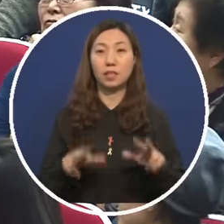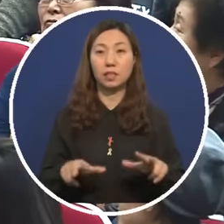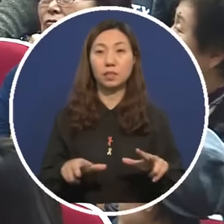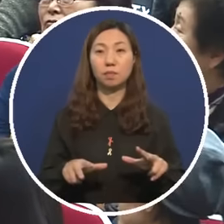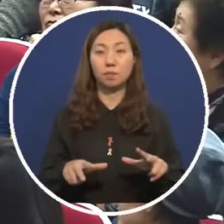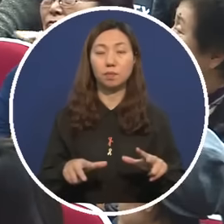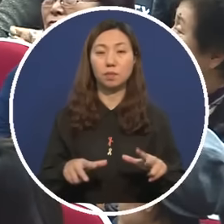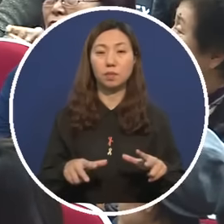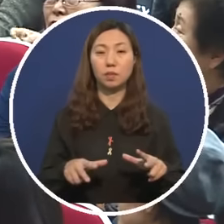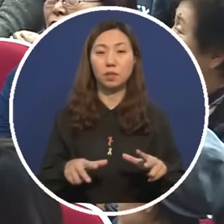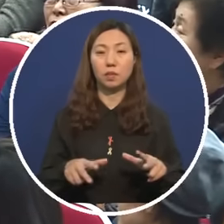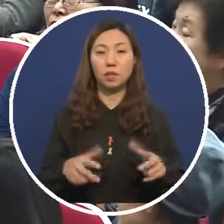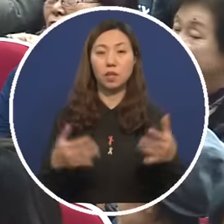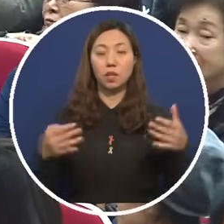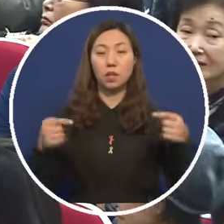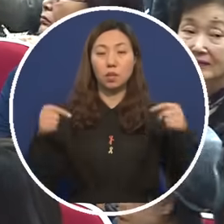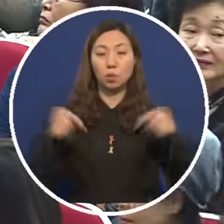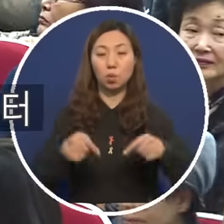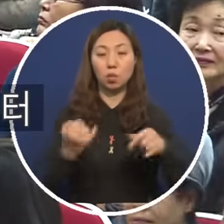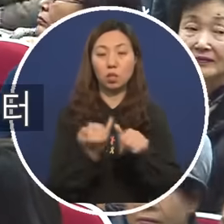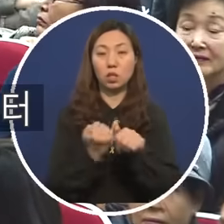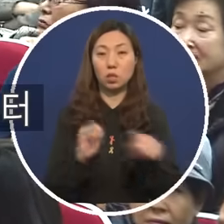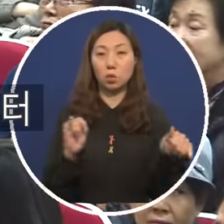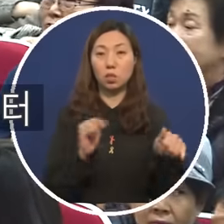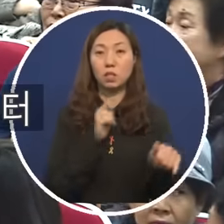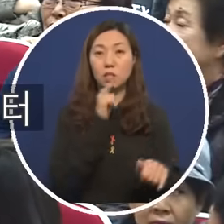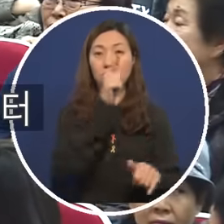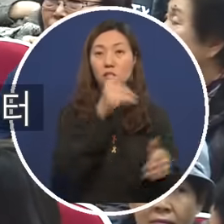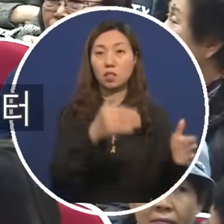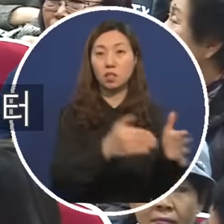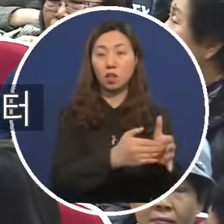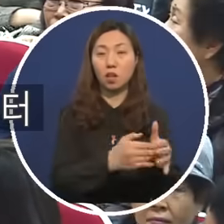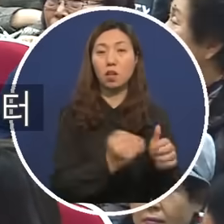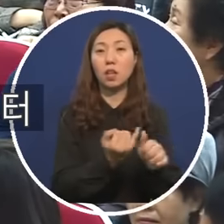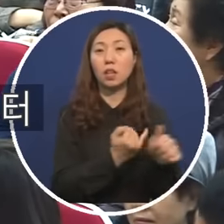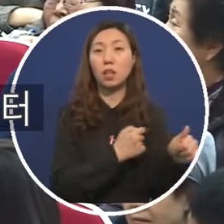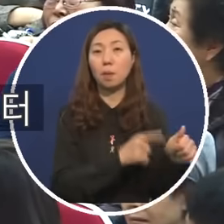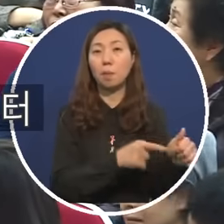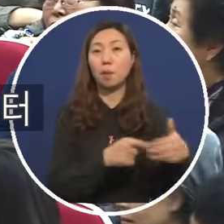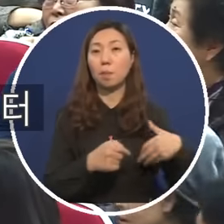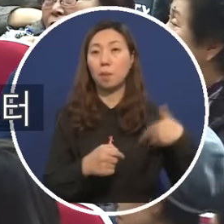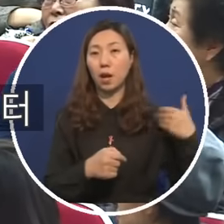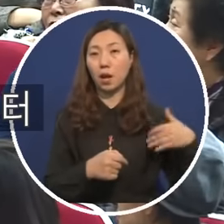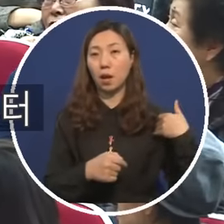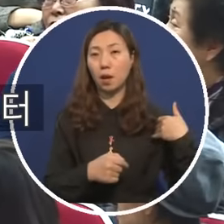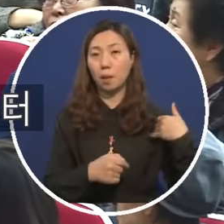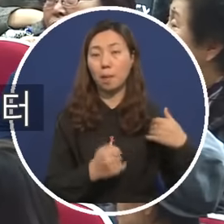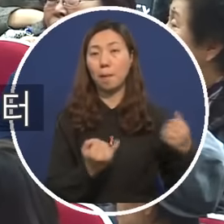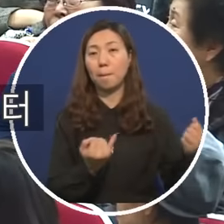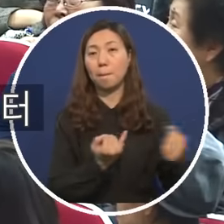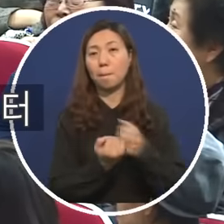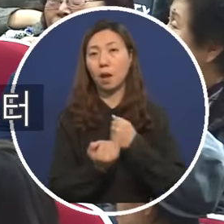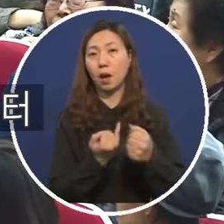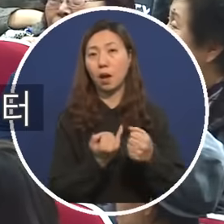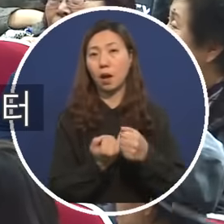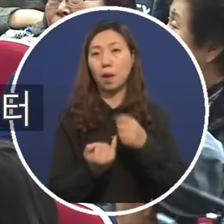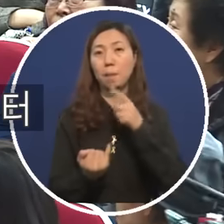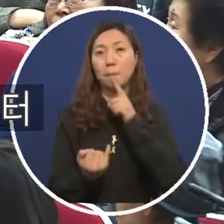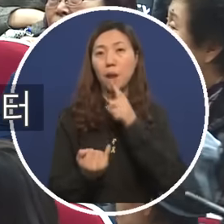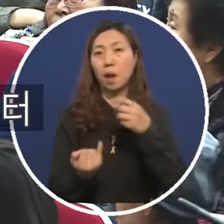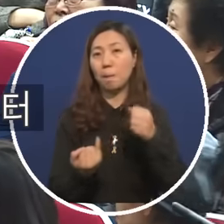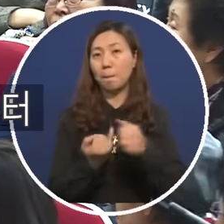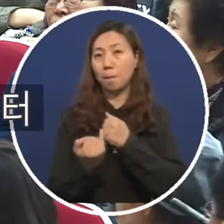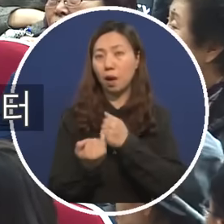협의 이혼 신청을 했습니다. 네. 남편의 의도와 폭행, 언어폭력, 젊은